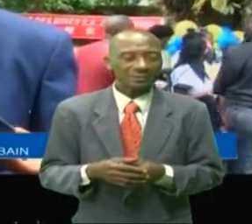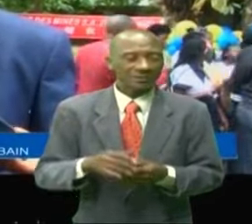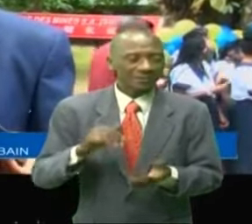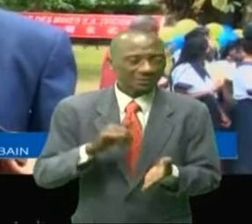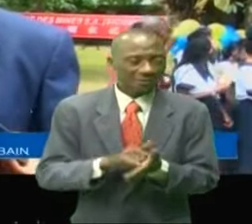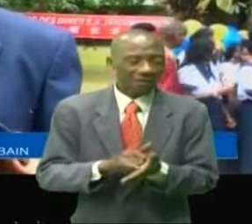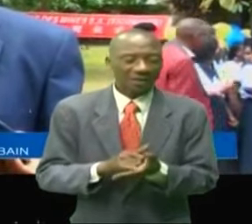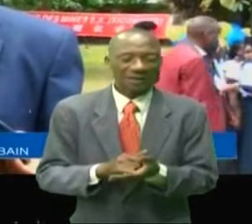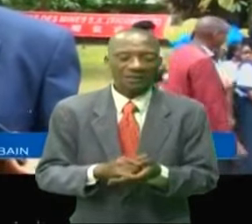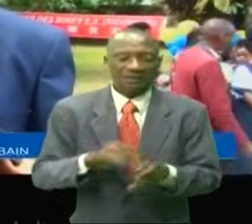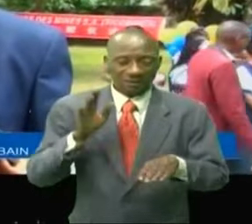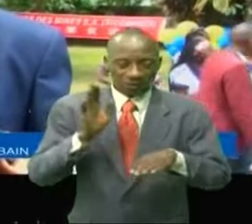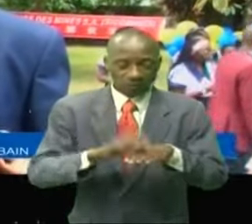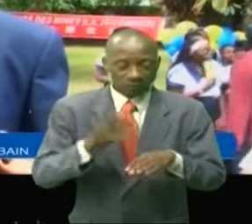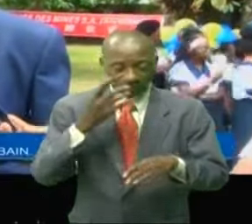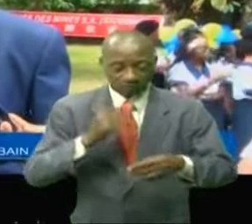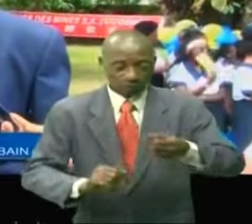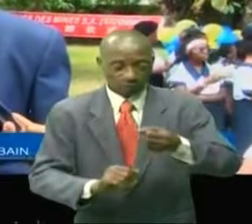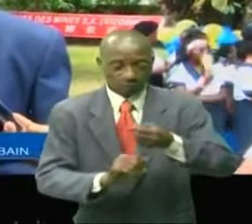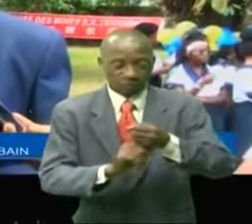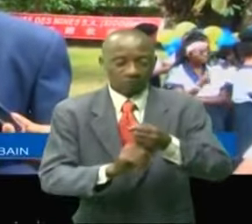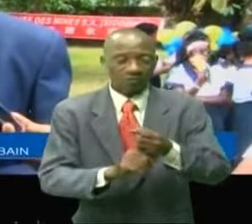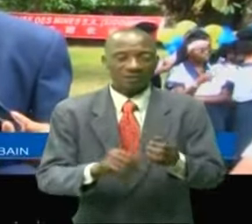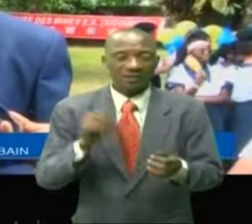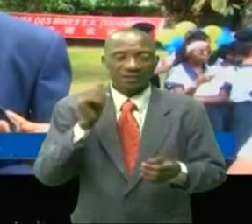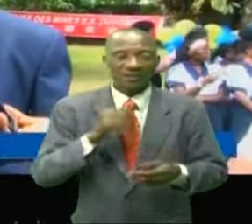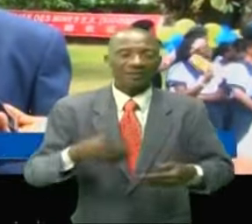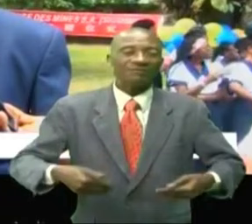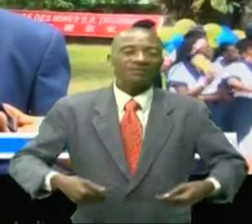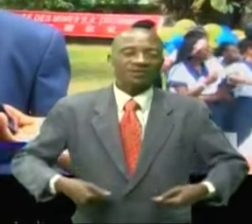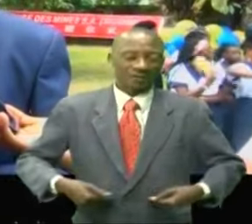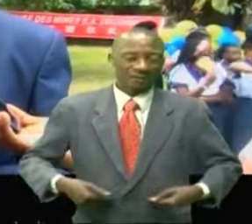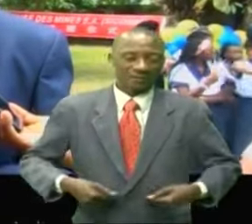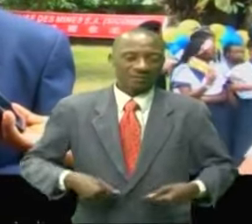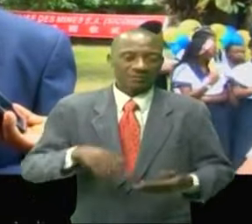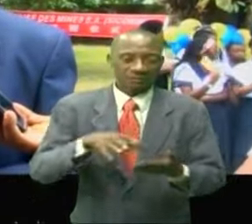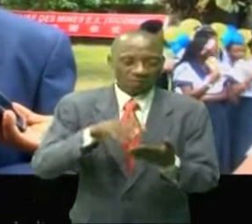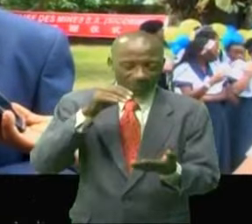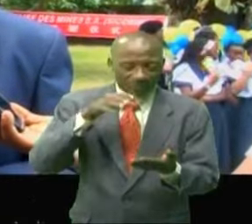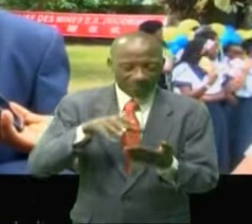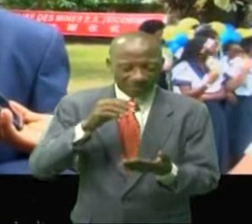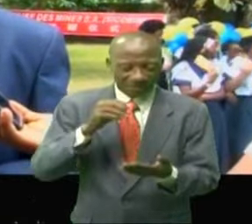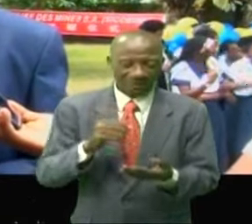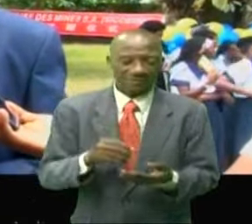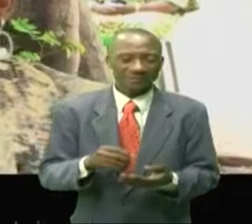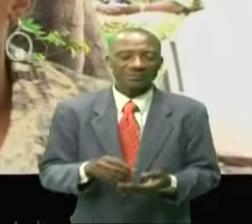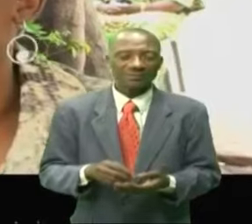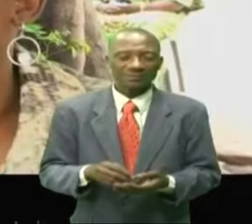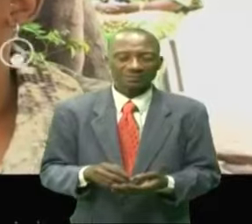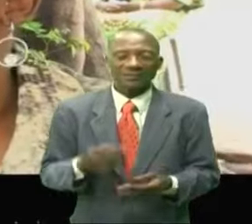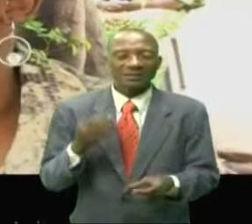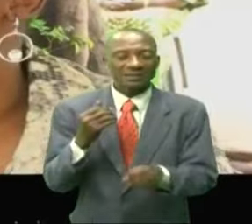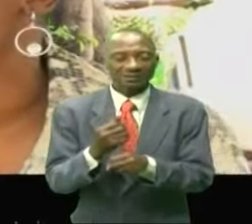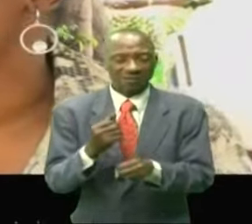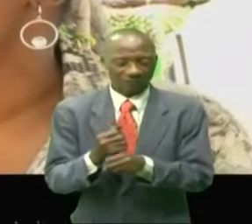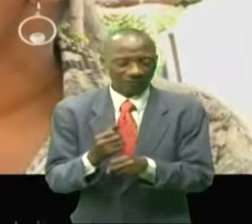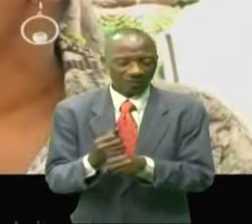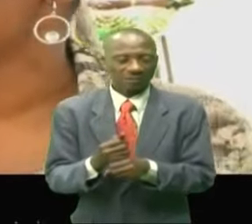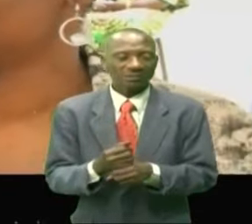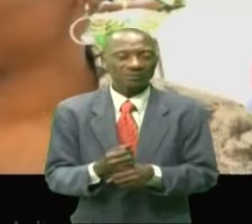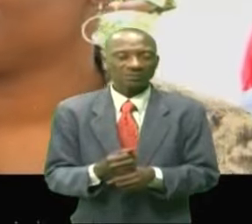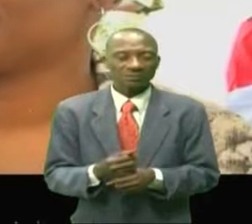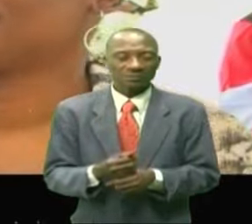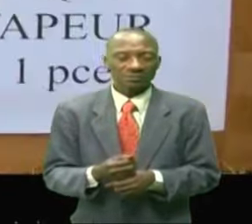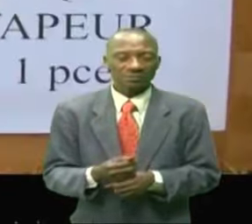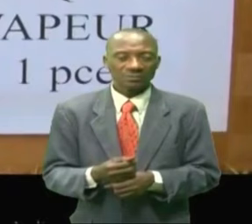jeune fille touche à son foyer de demain. Et en ce sens-là, la SICOMINE vient apporter un plus en outil dans la